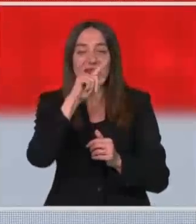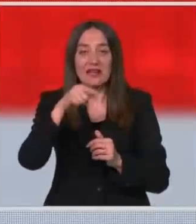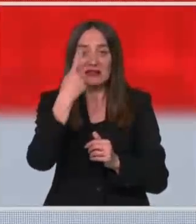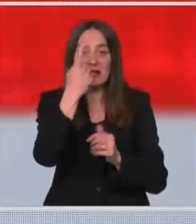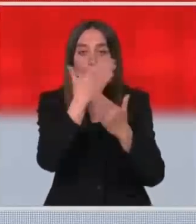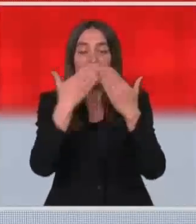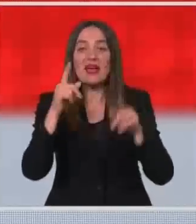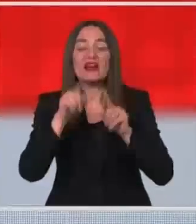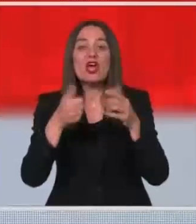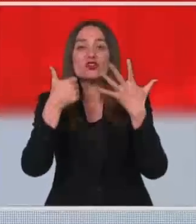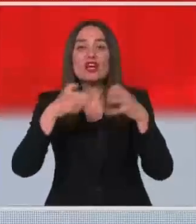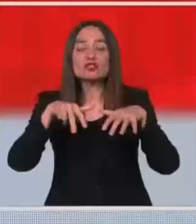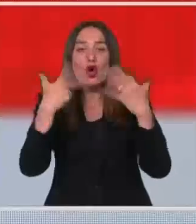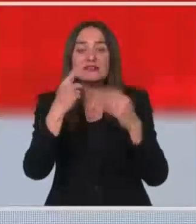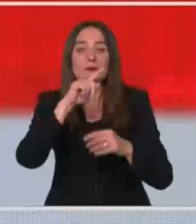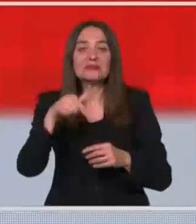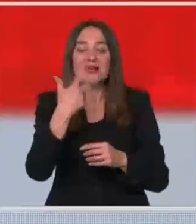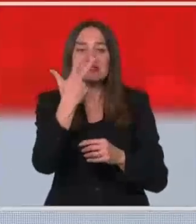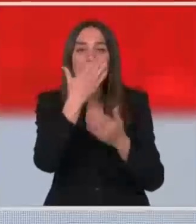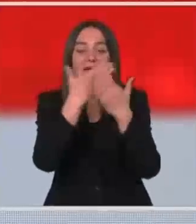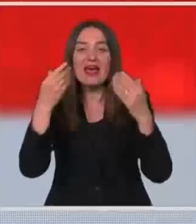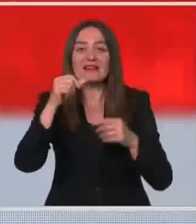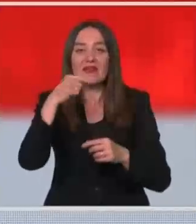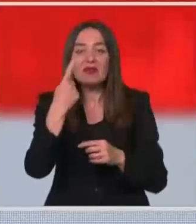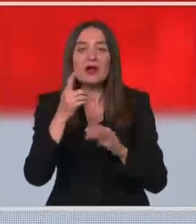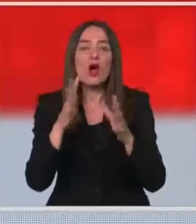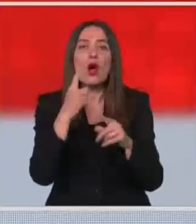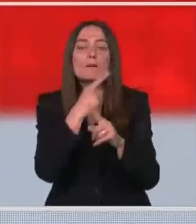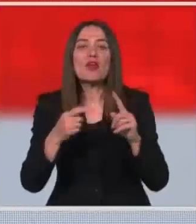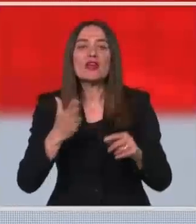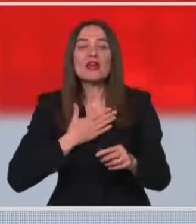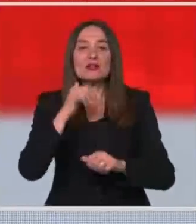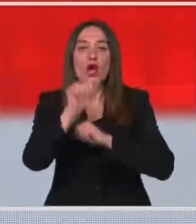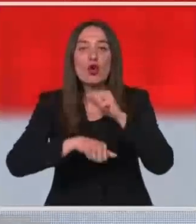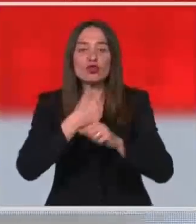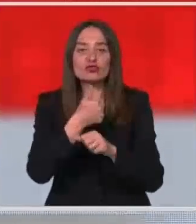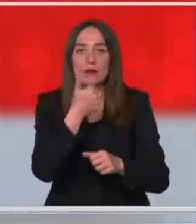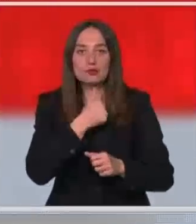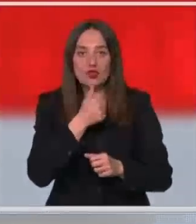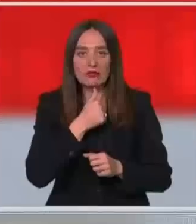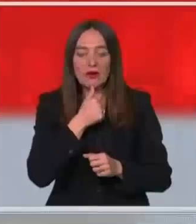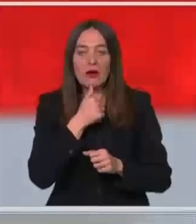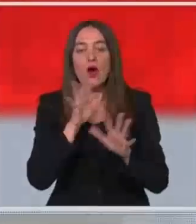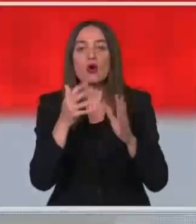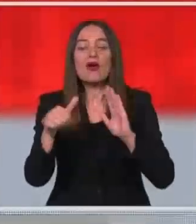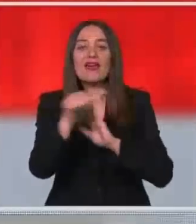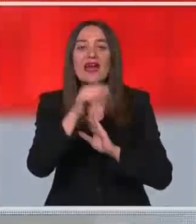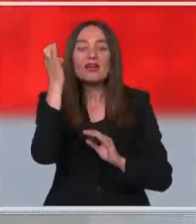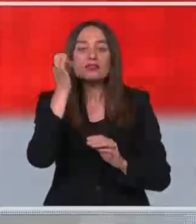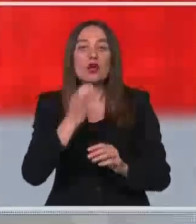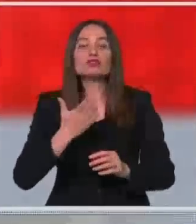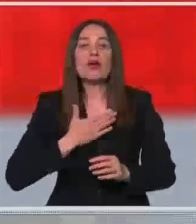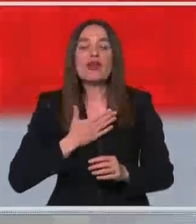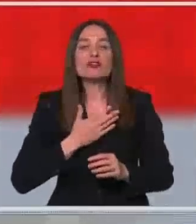milijardu ili 608,3 milijarda dinara je negde oko polovine našeg godišnjeg budžeta, negde oko 11%